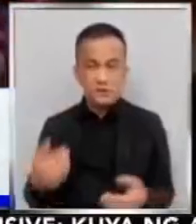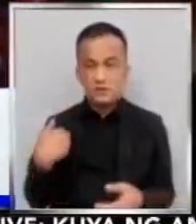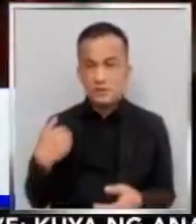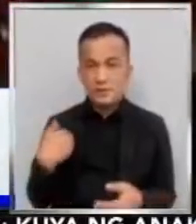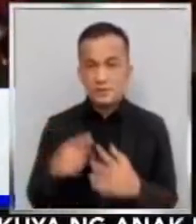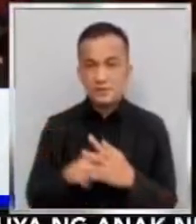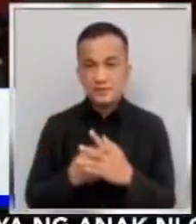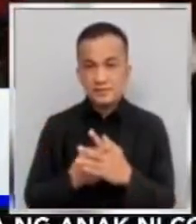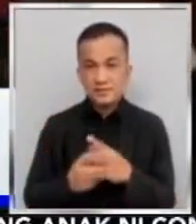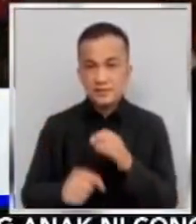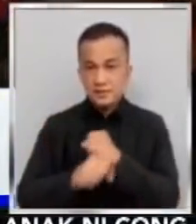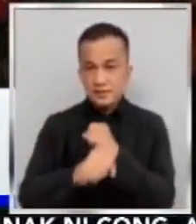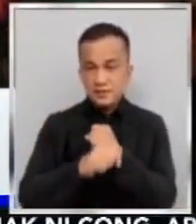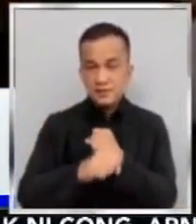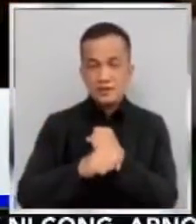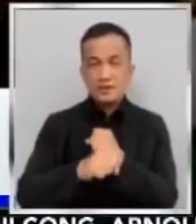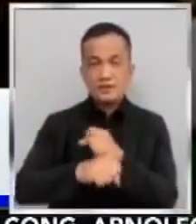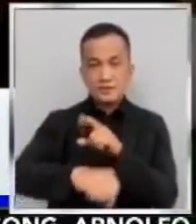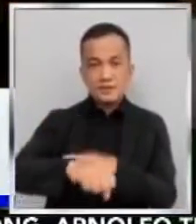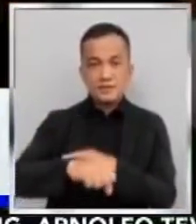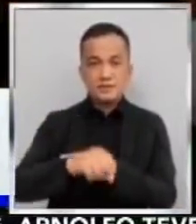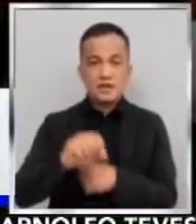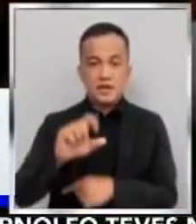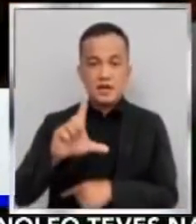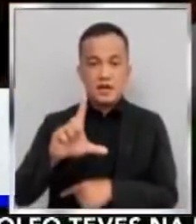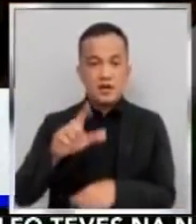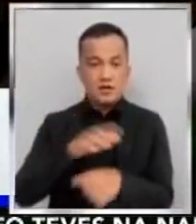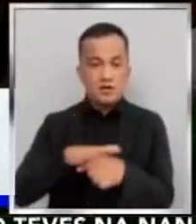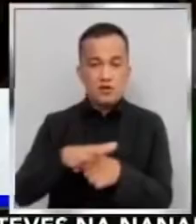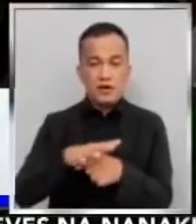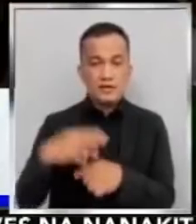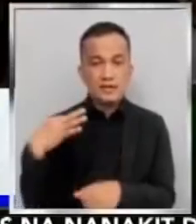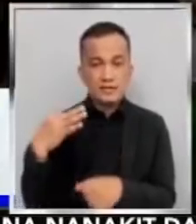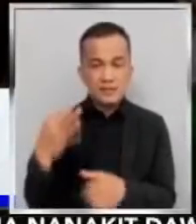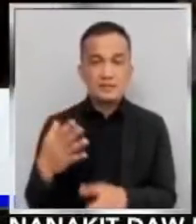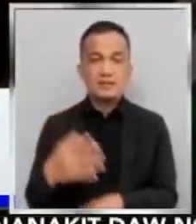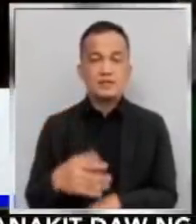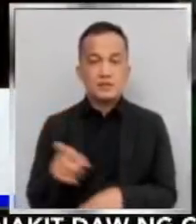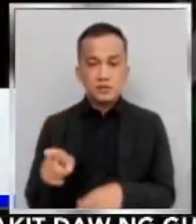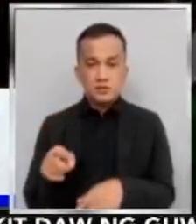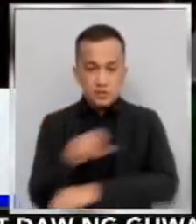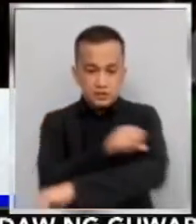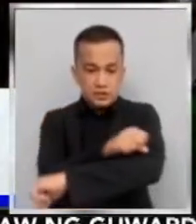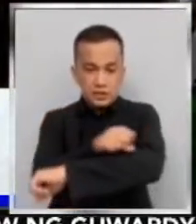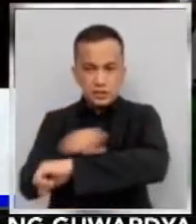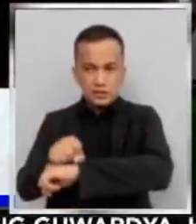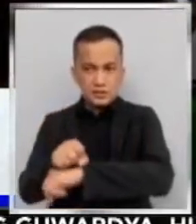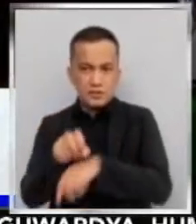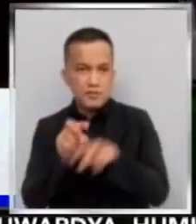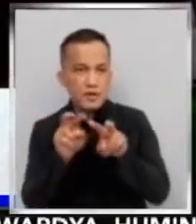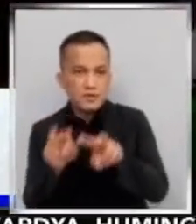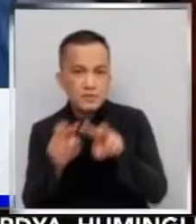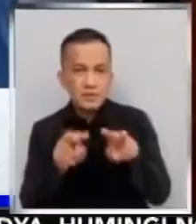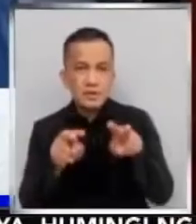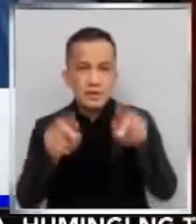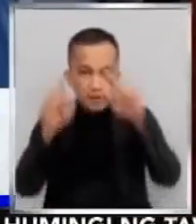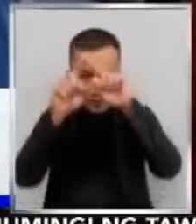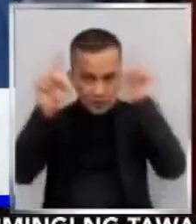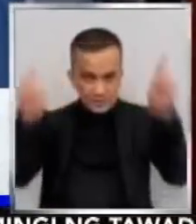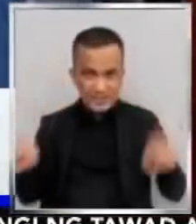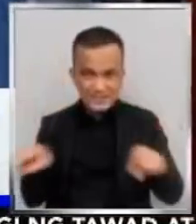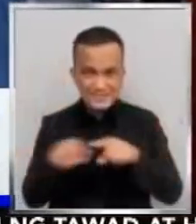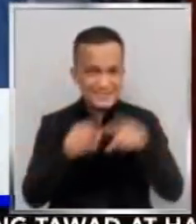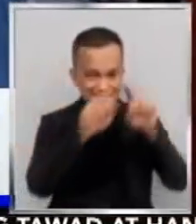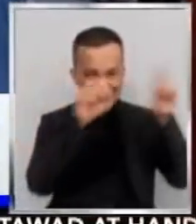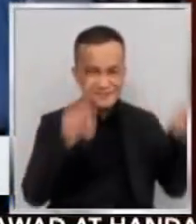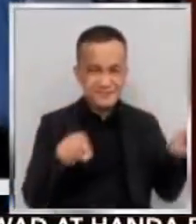campaign period para sa mga local candidates. Yun nga lang, sa mismong entablado, makikita ang mga poster ng mga ito. Sagot ng